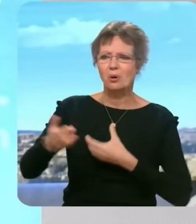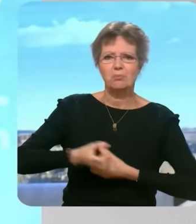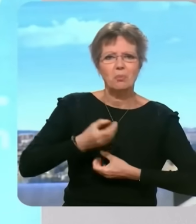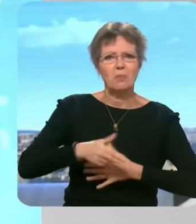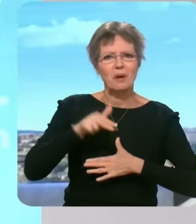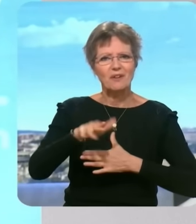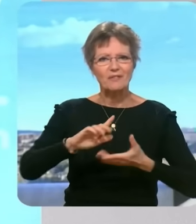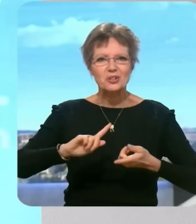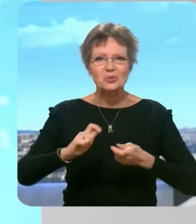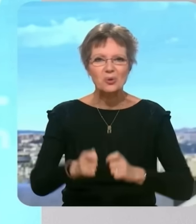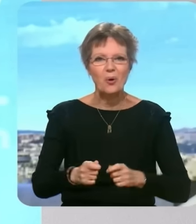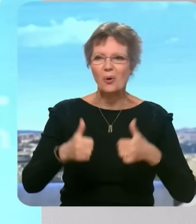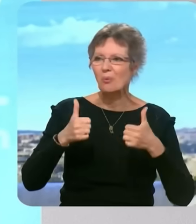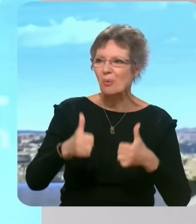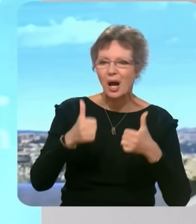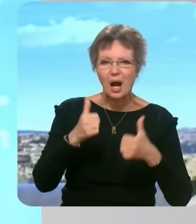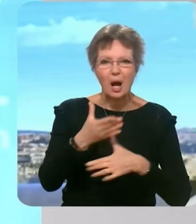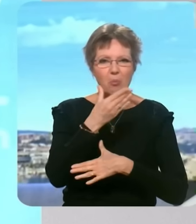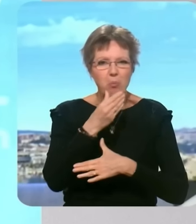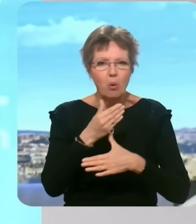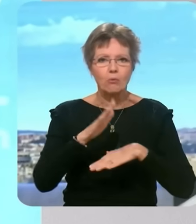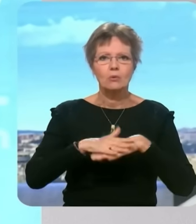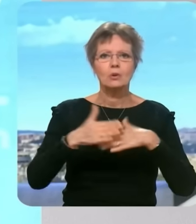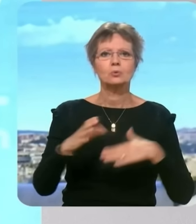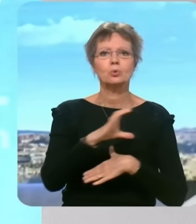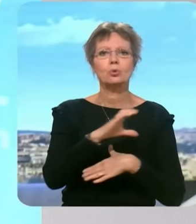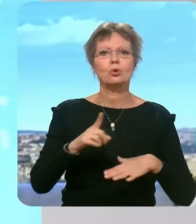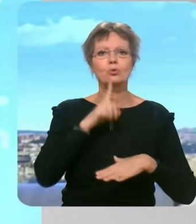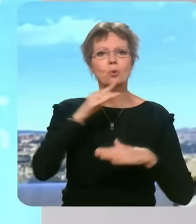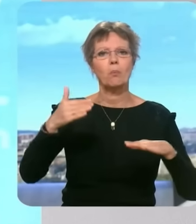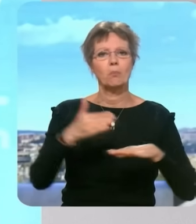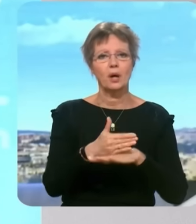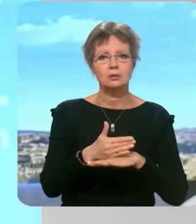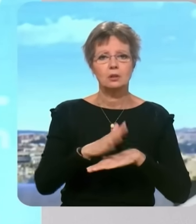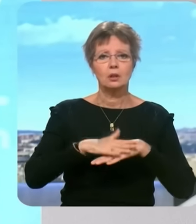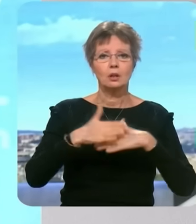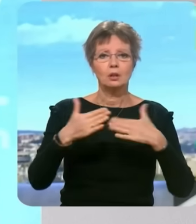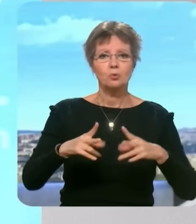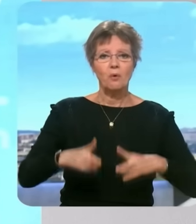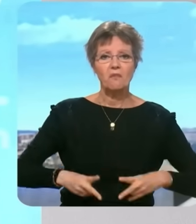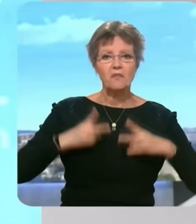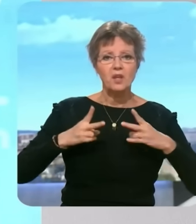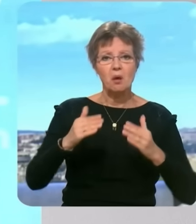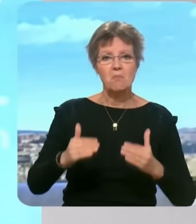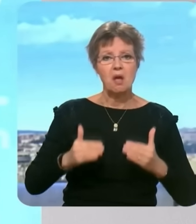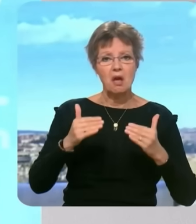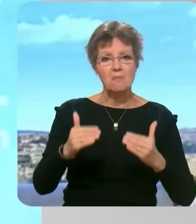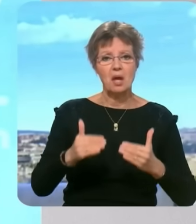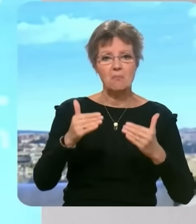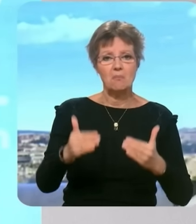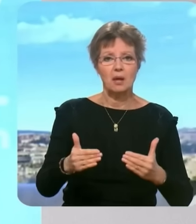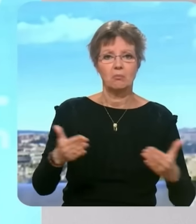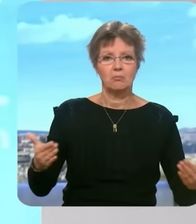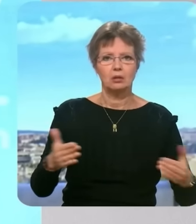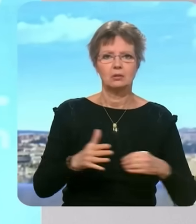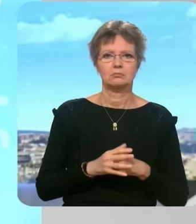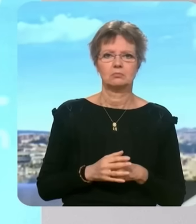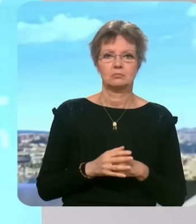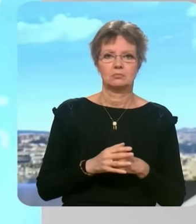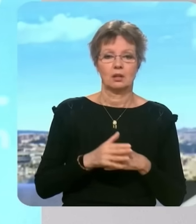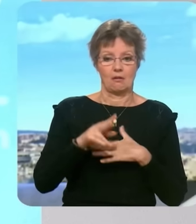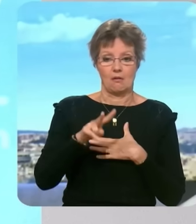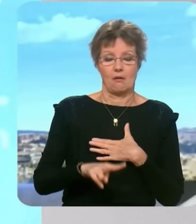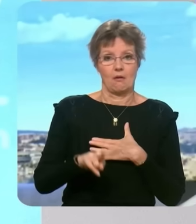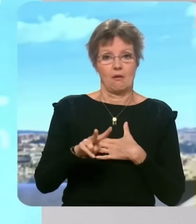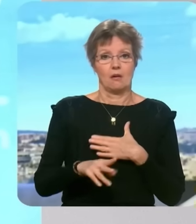le soleil allait de nouveau se lever sur notre pays, et puis 100 jours après, la vie d'un Français n'a pas changé, à part peut-être la sienne. On est à deux doigts, d'ailleurs, de